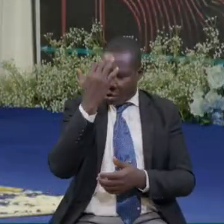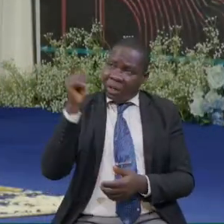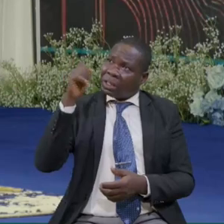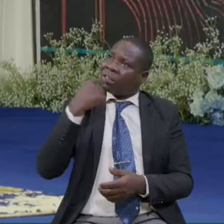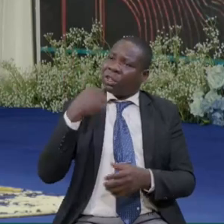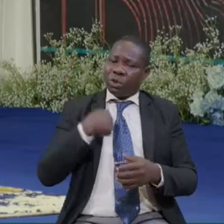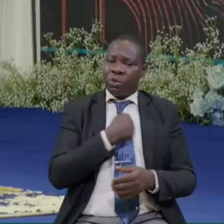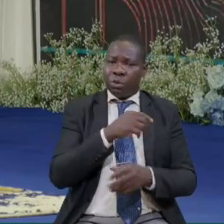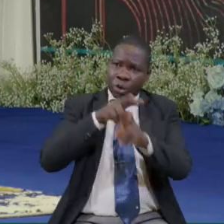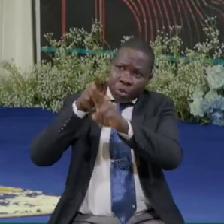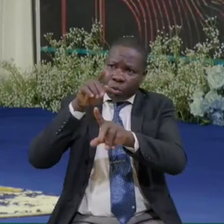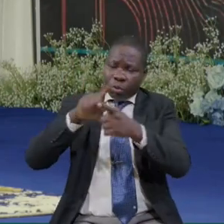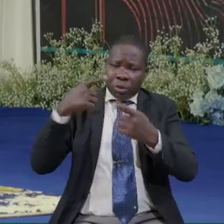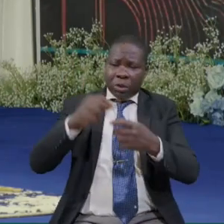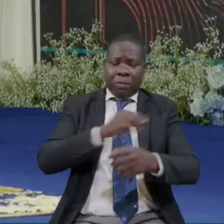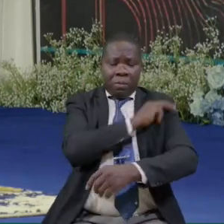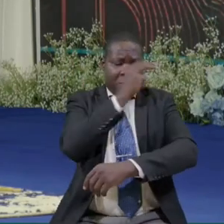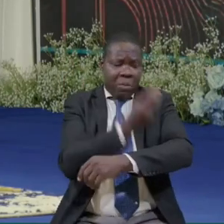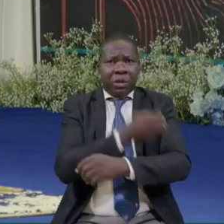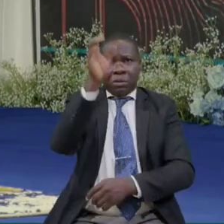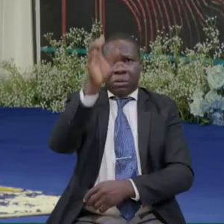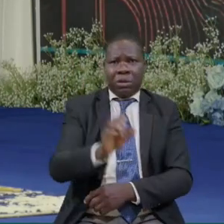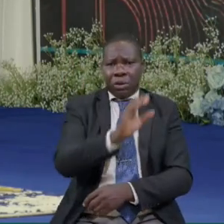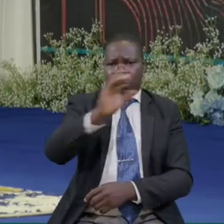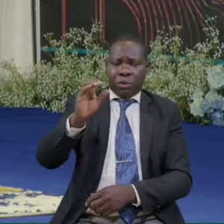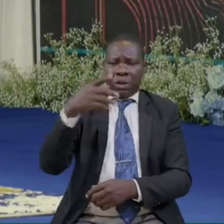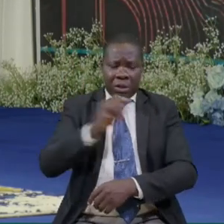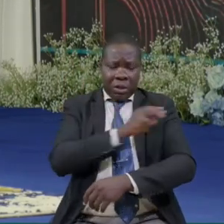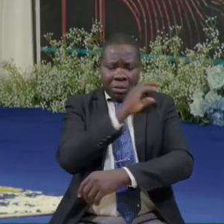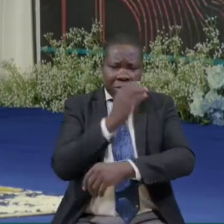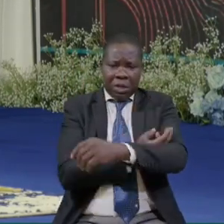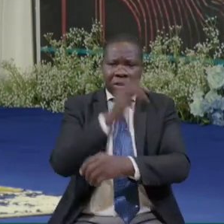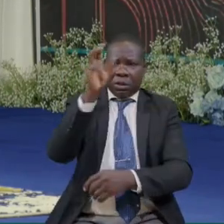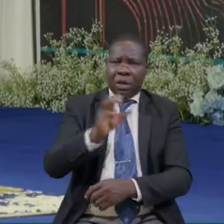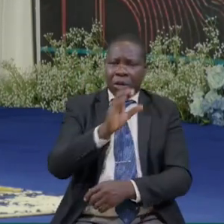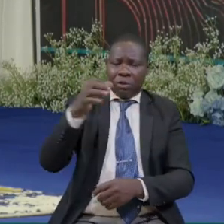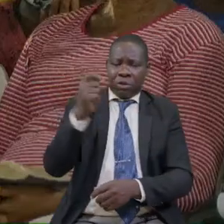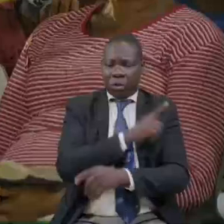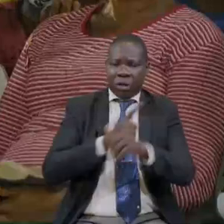regardons la croix puissante du Seigneur Jésus-Christ. Là,